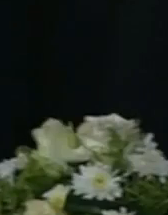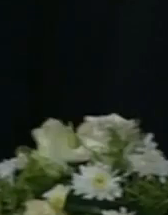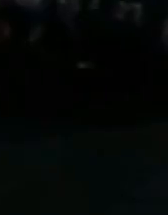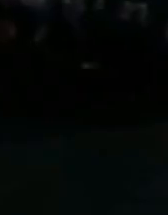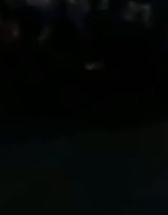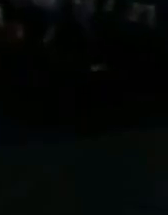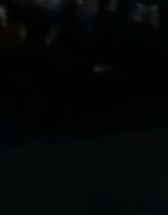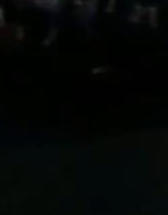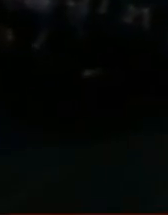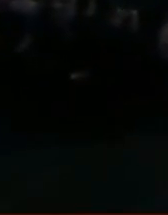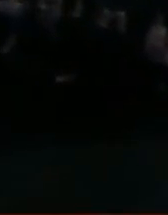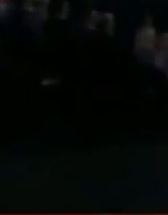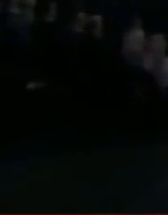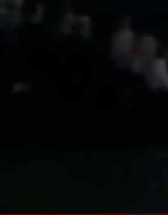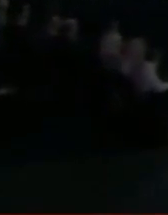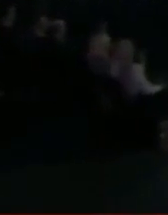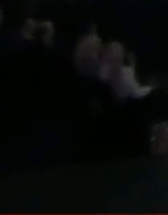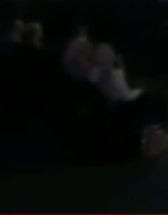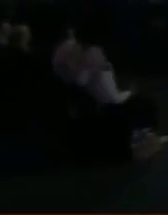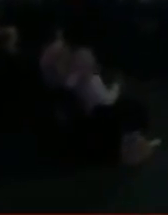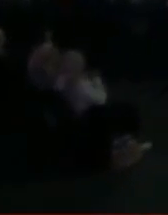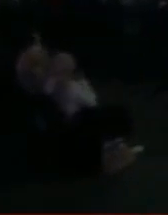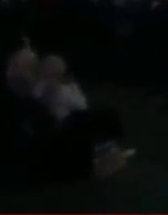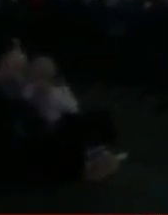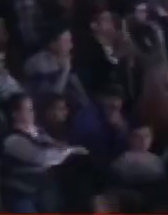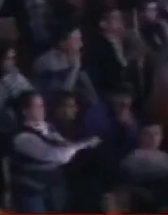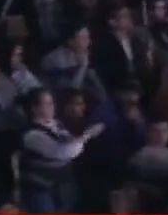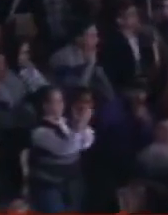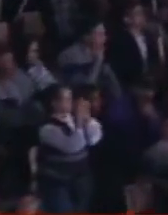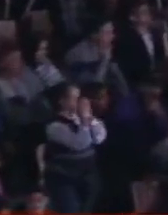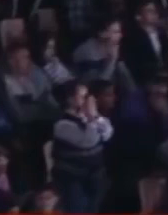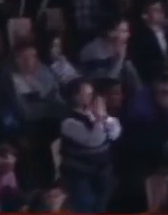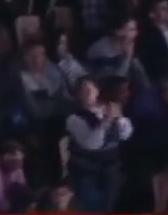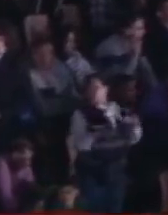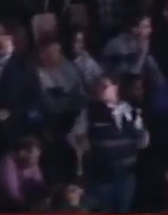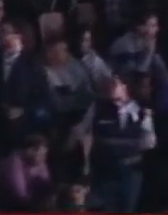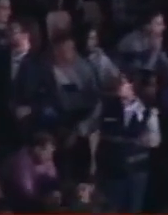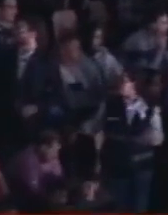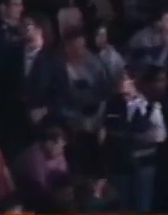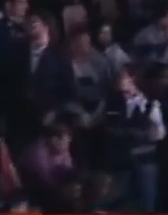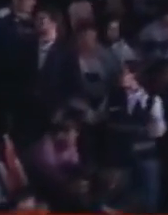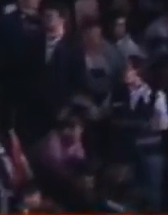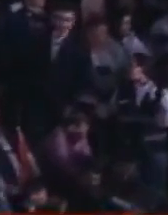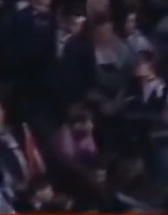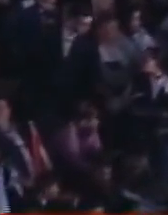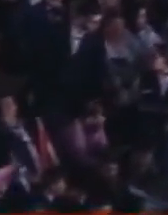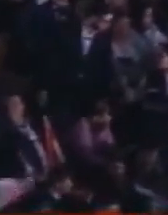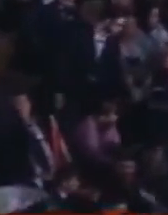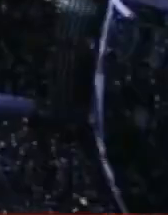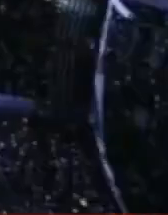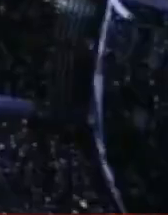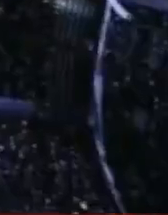للكل. أنا مصر اللي من غيري ميزان الدنيا دي يختل.